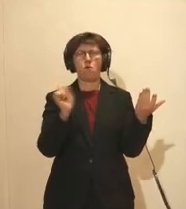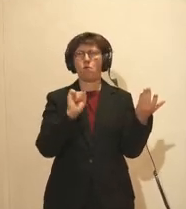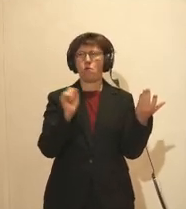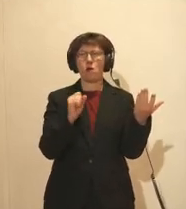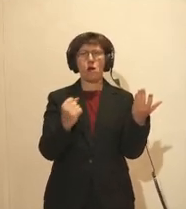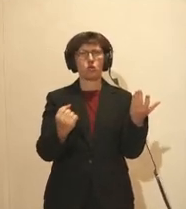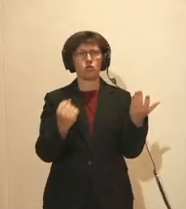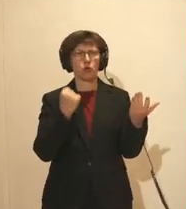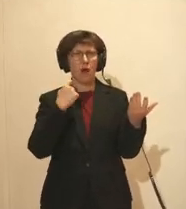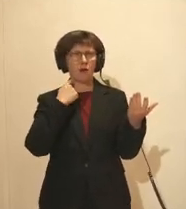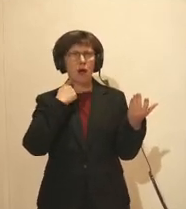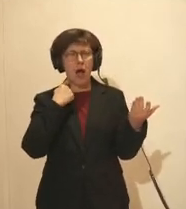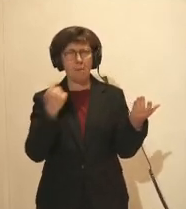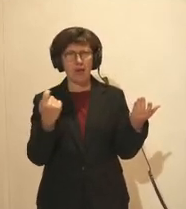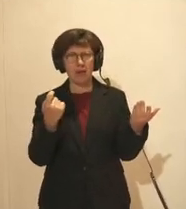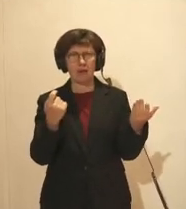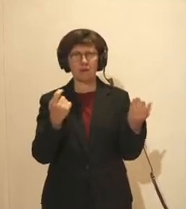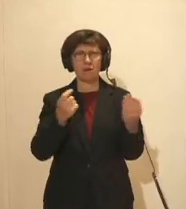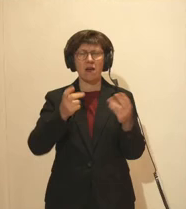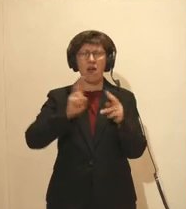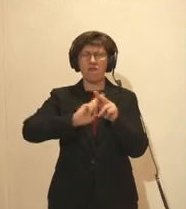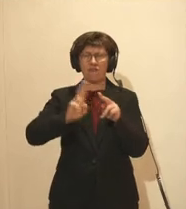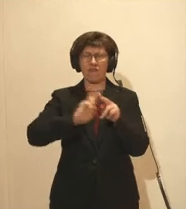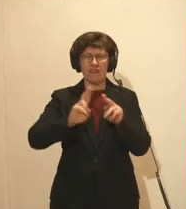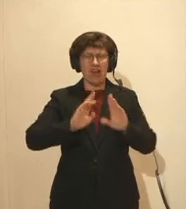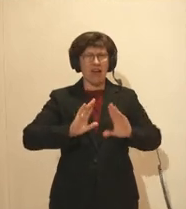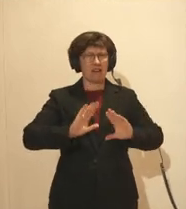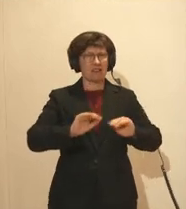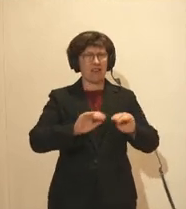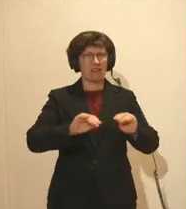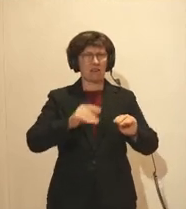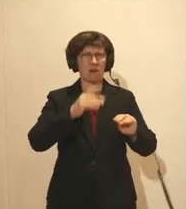und wirkt irgendwie wir oftmals aus